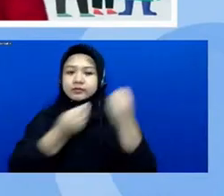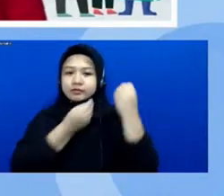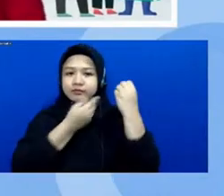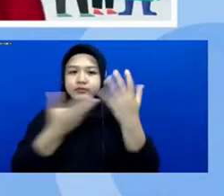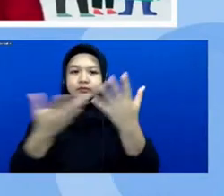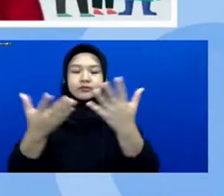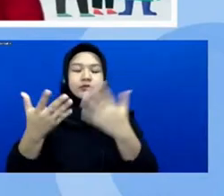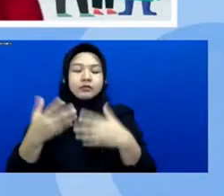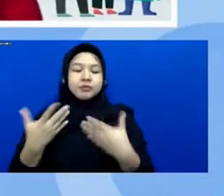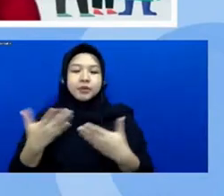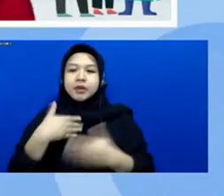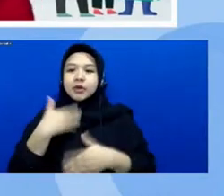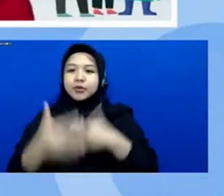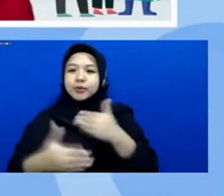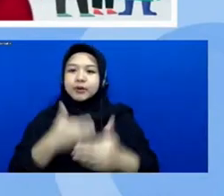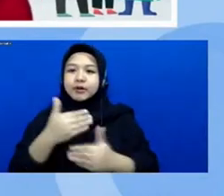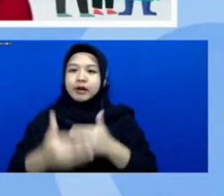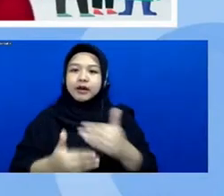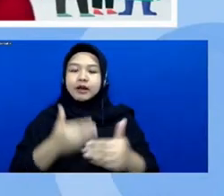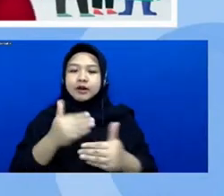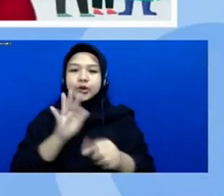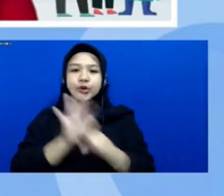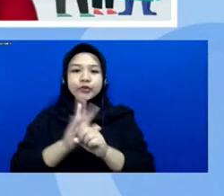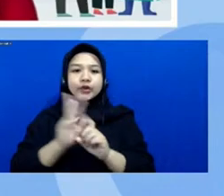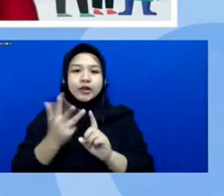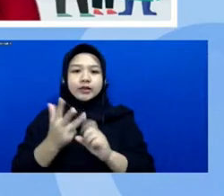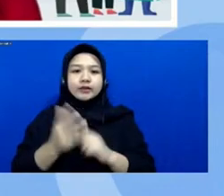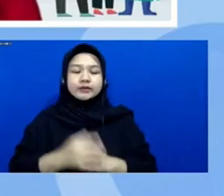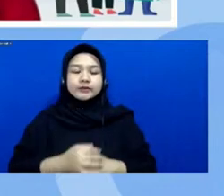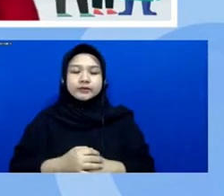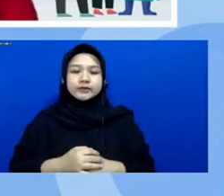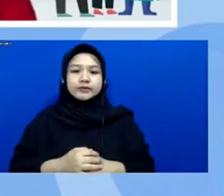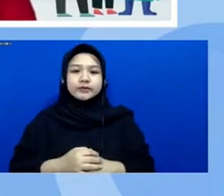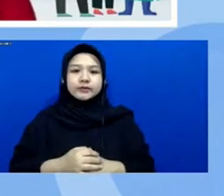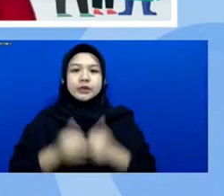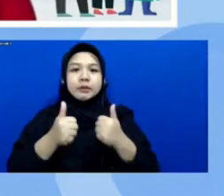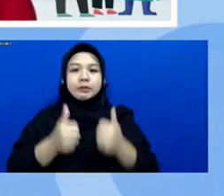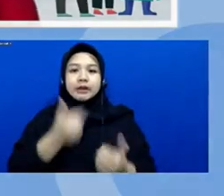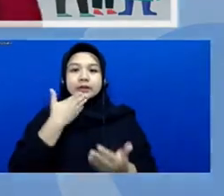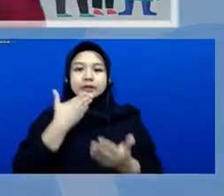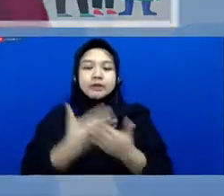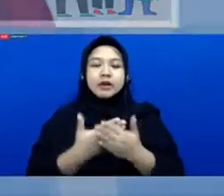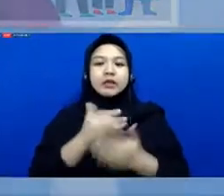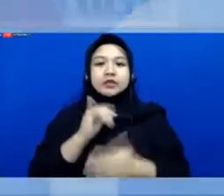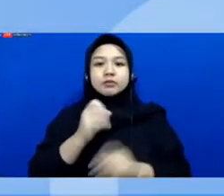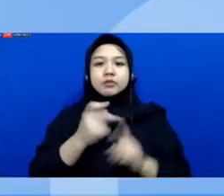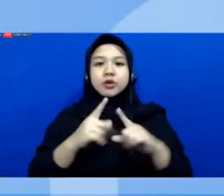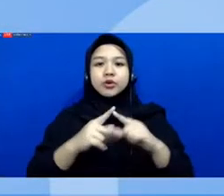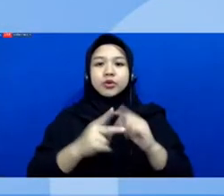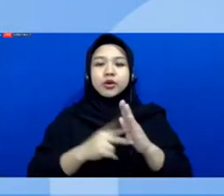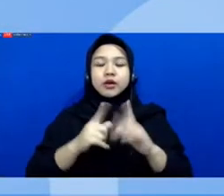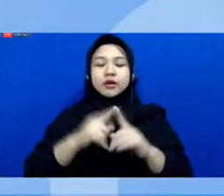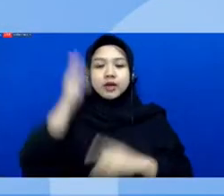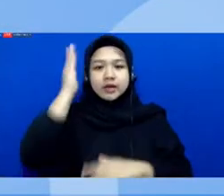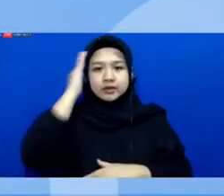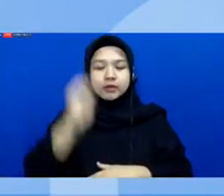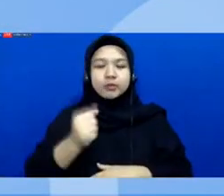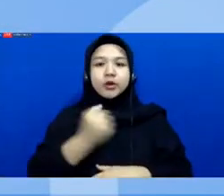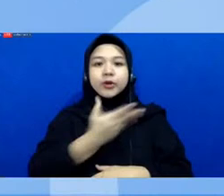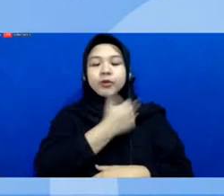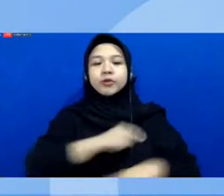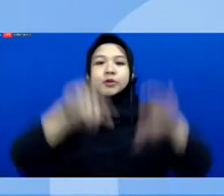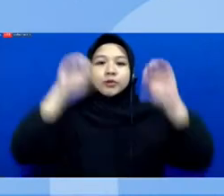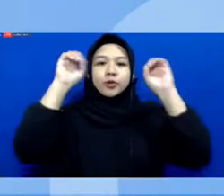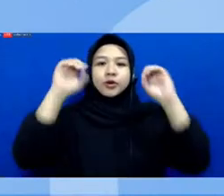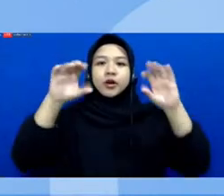ini dalam penanganan COVID-19. Baik, terima kasih Mbak Yohana. Assalamualaikum warahmatullahi wabarakatuh. Selamat siang, salam